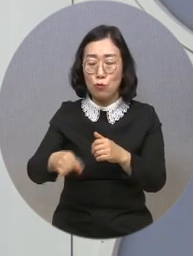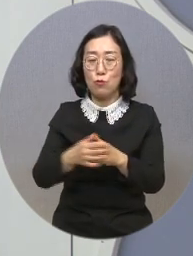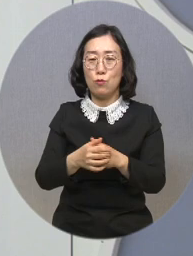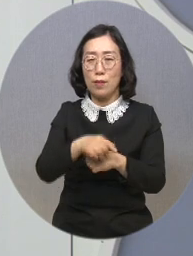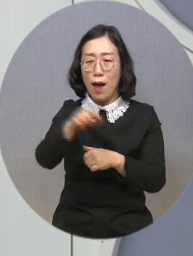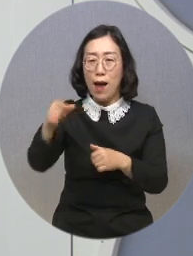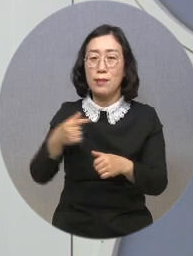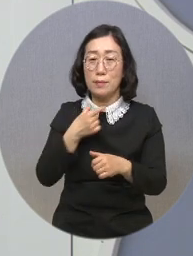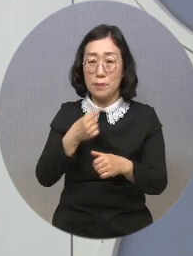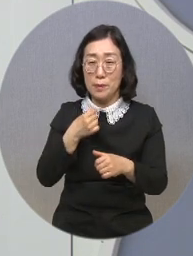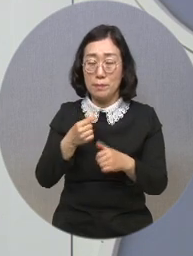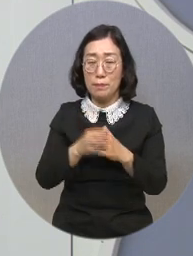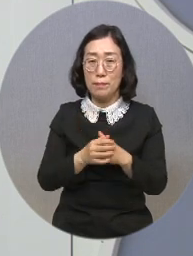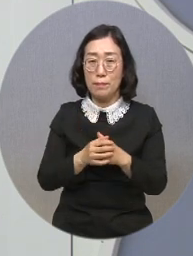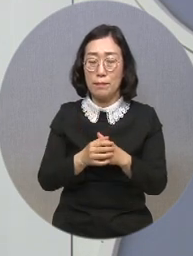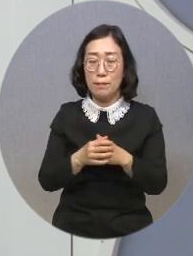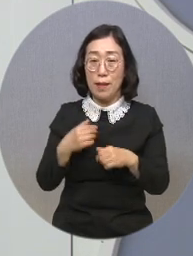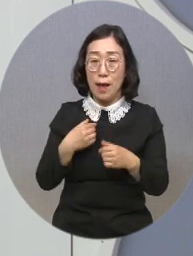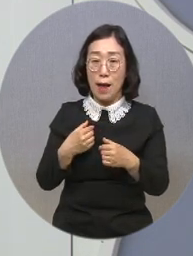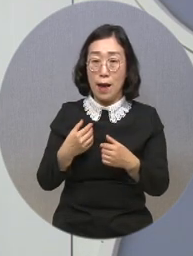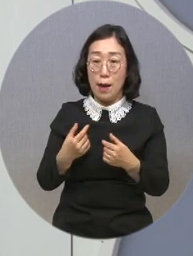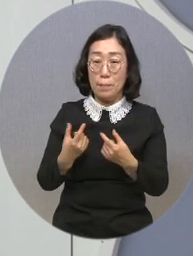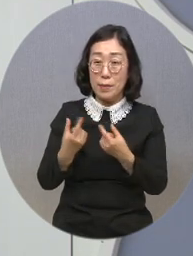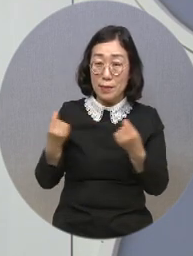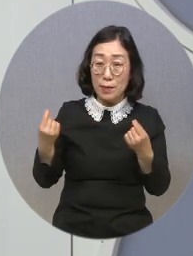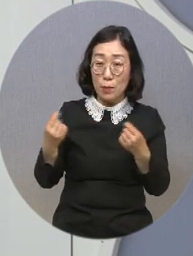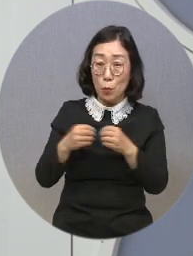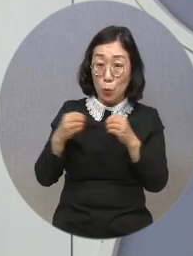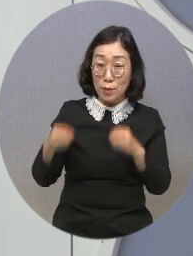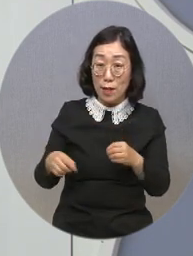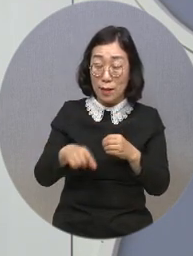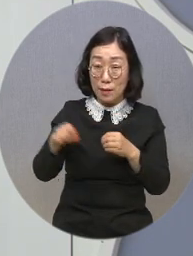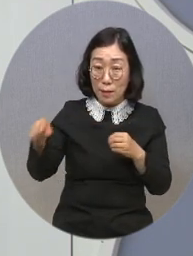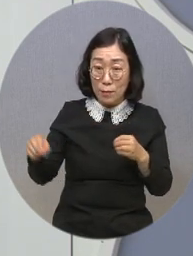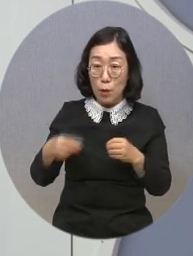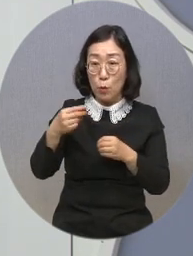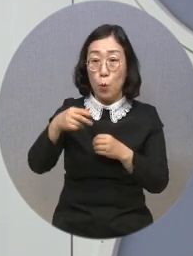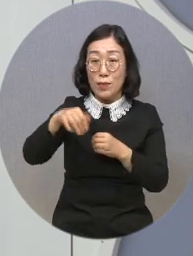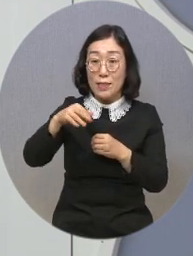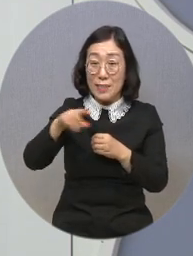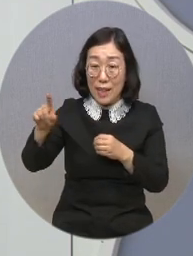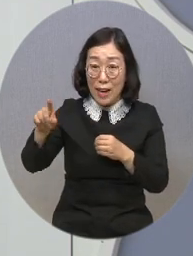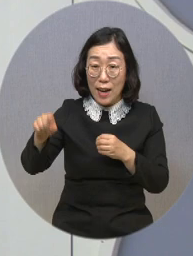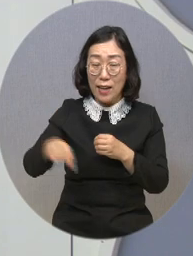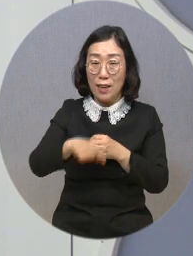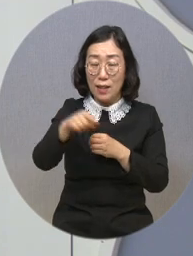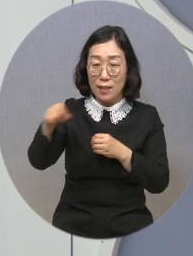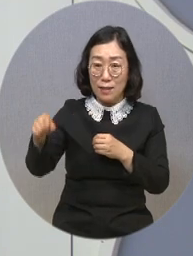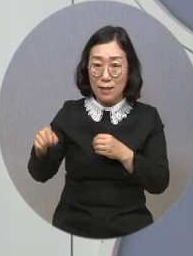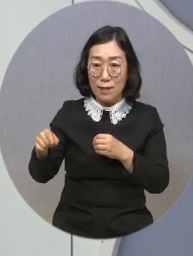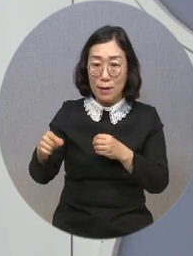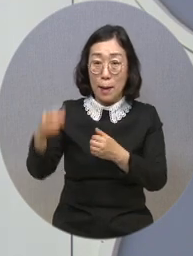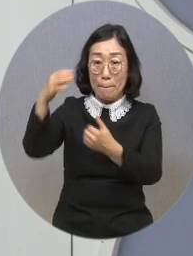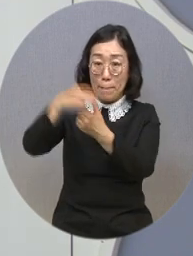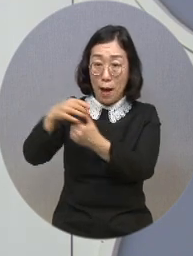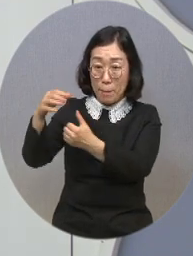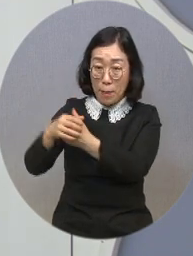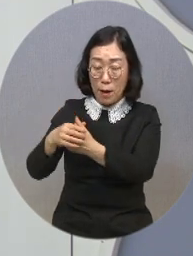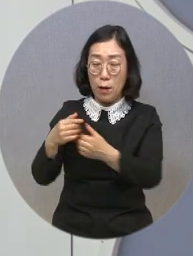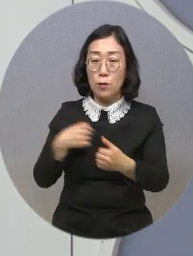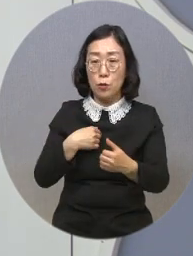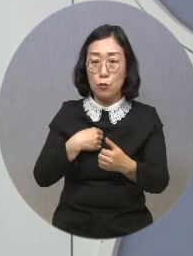동기들도 시장, 군수를 거쳐서 이제 도지사를 하는 그런 길을 다 가는데 저도